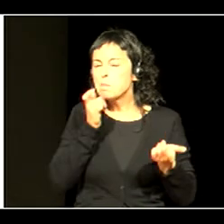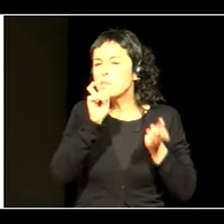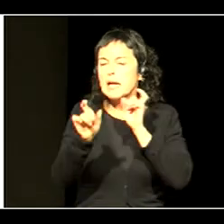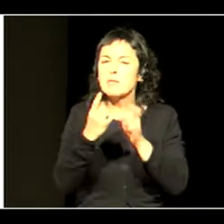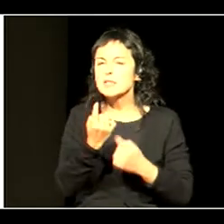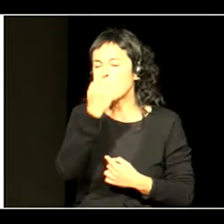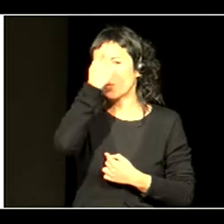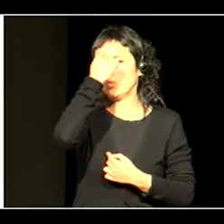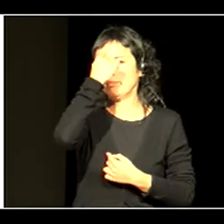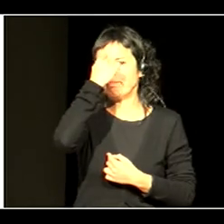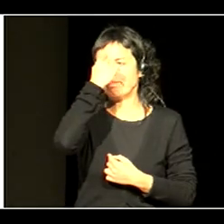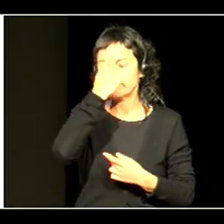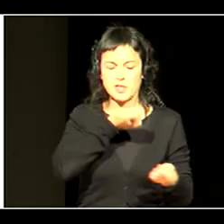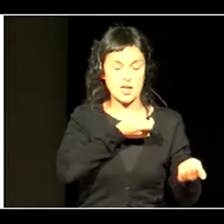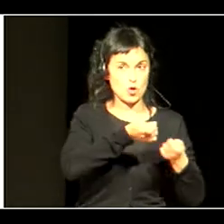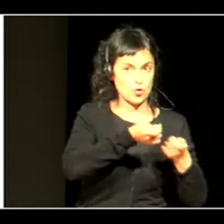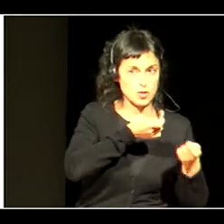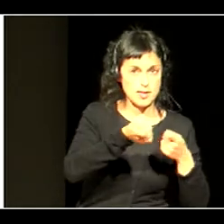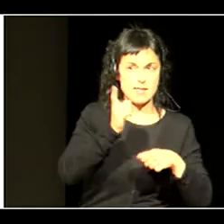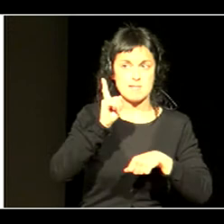dela, koordinazioa, denbora,